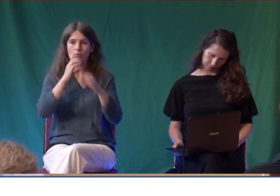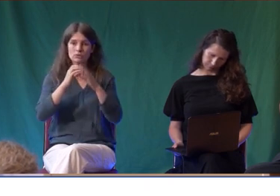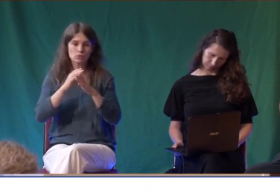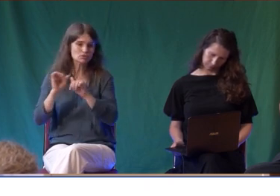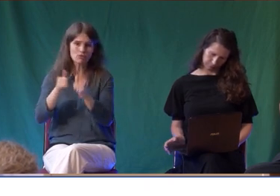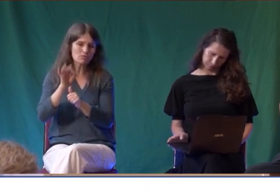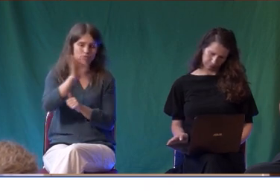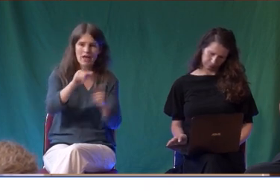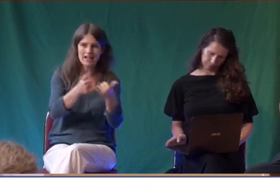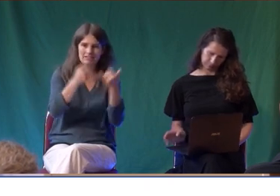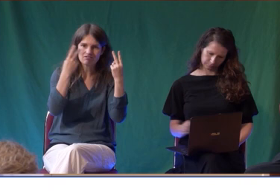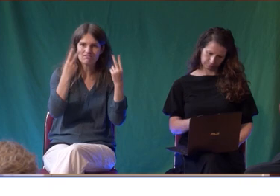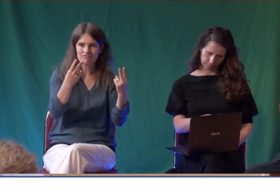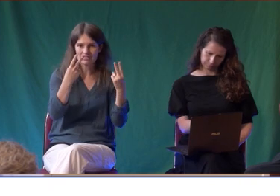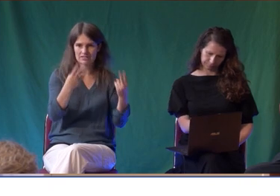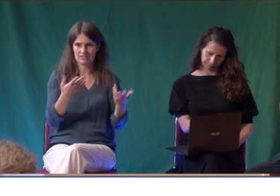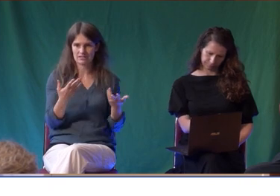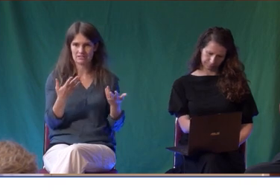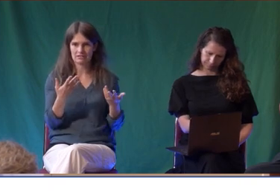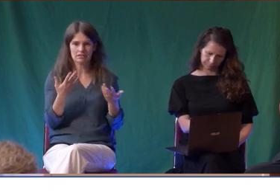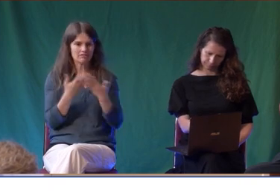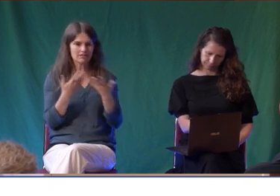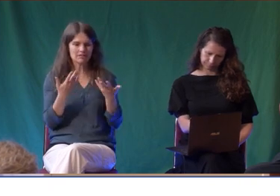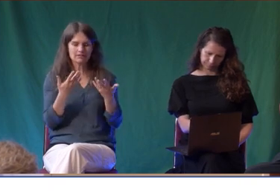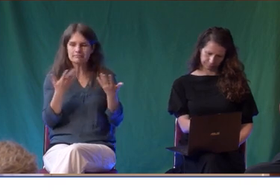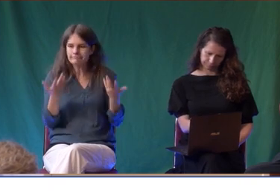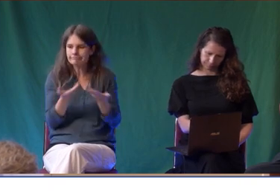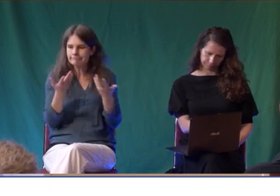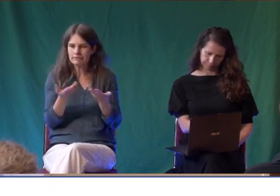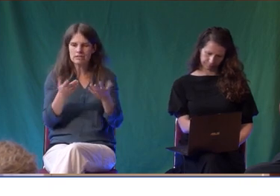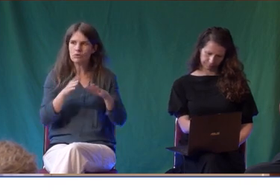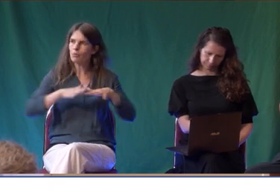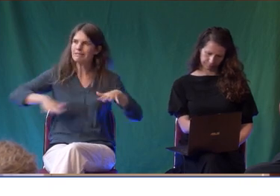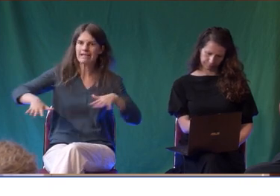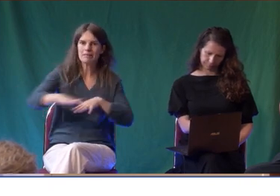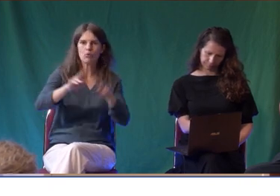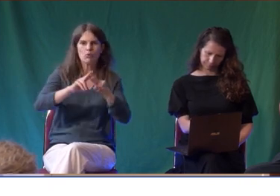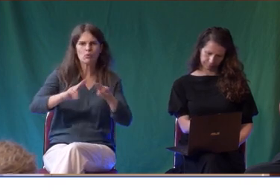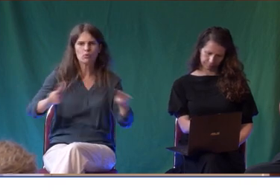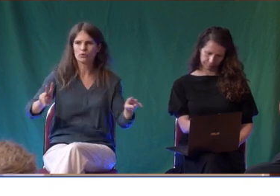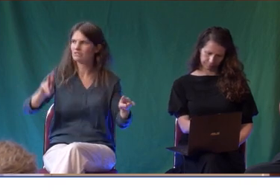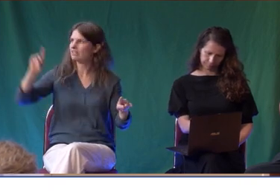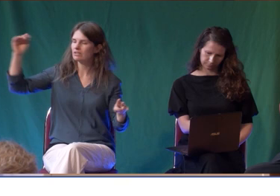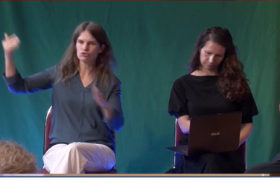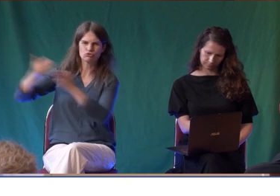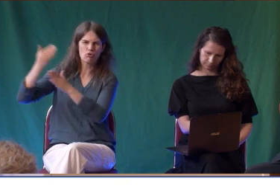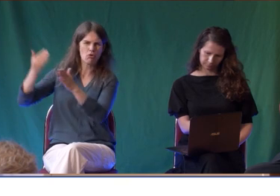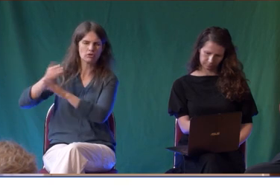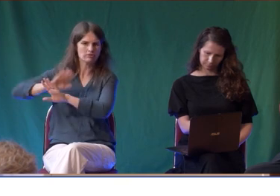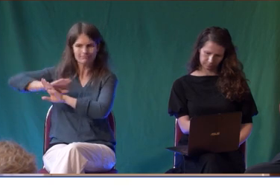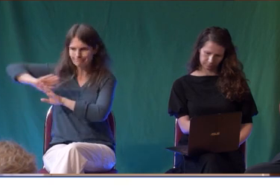in einem für die Eltern möglichen Rahmen das heißt also in einer ruhigen Atmosphäre frei von Störfaktoren